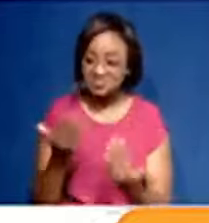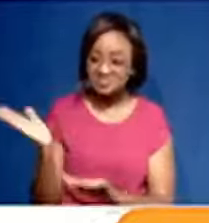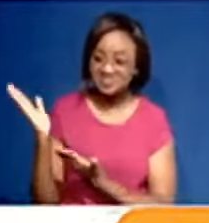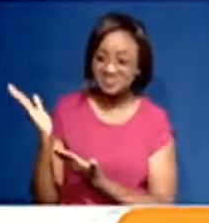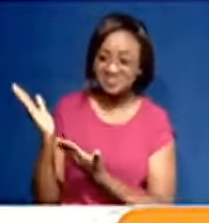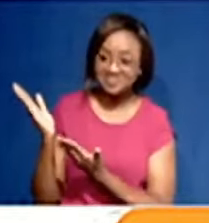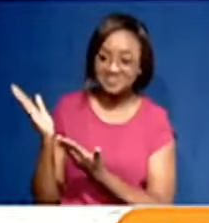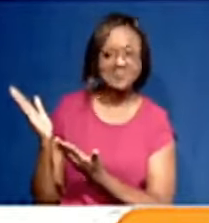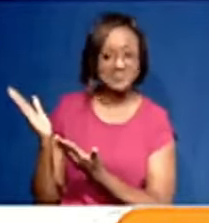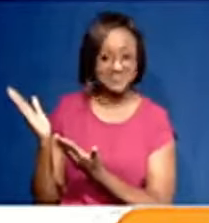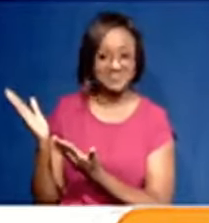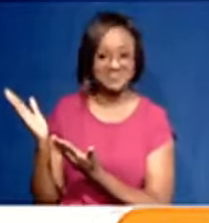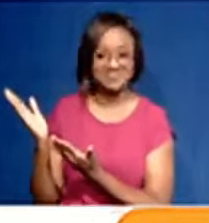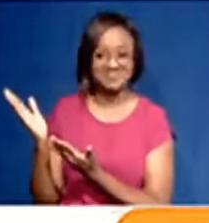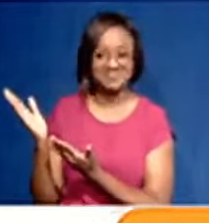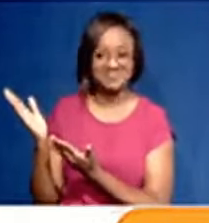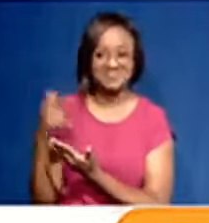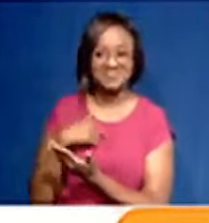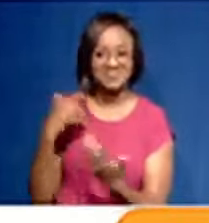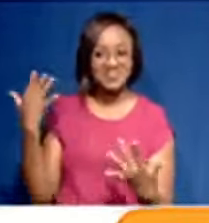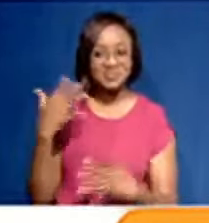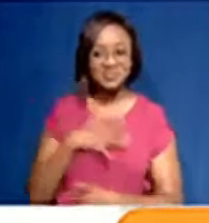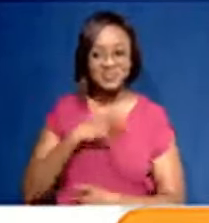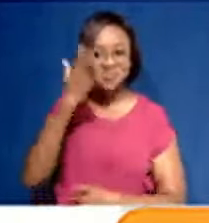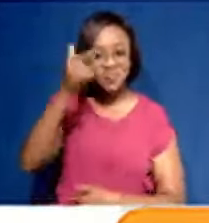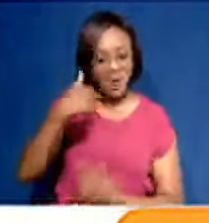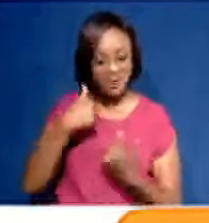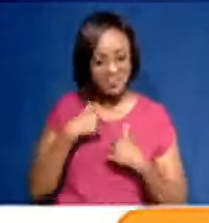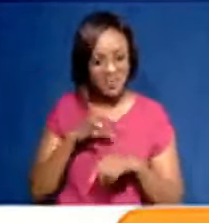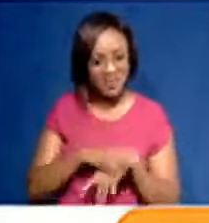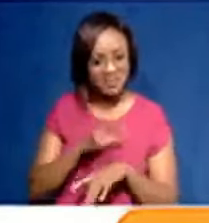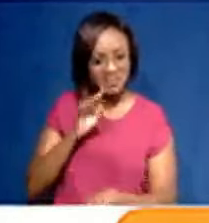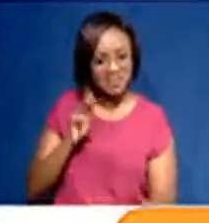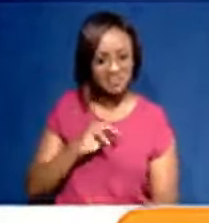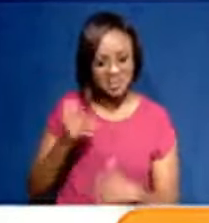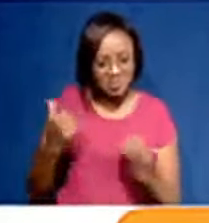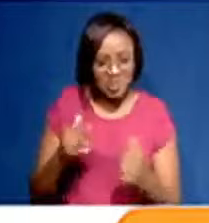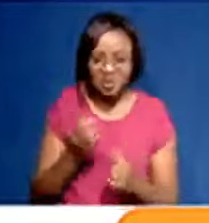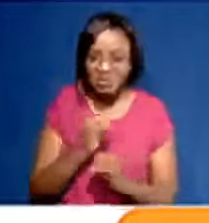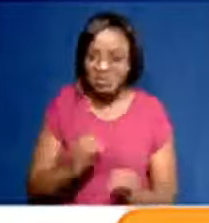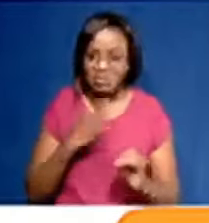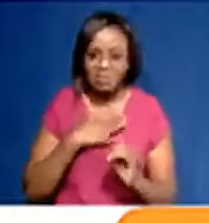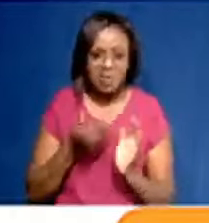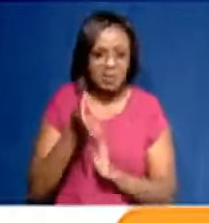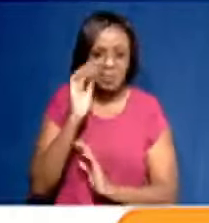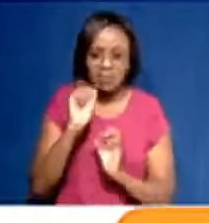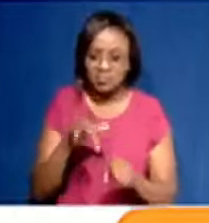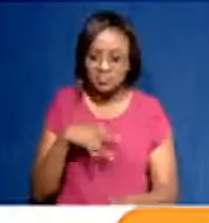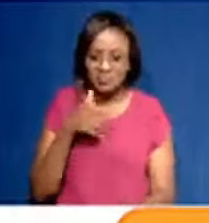prize. Mnaona, mnaona. Mimi najanga mbona mimi sikupata milioni 3. Oh my God, ningesikia